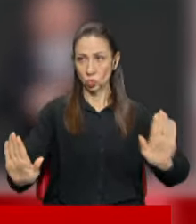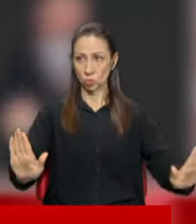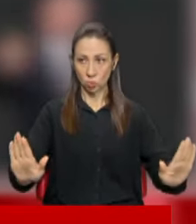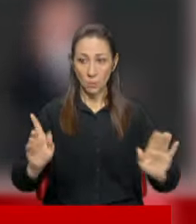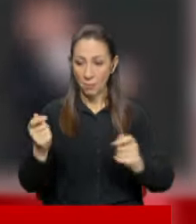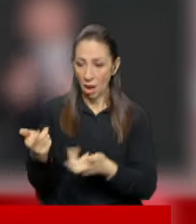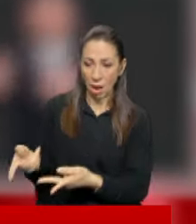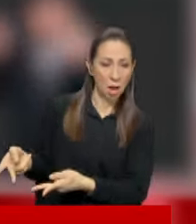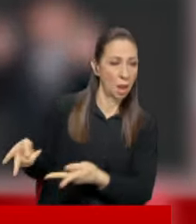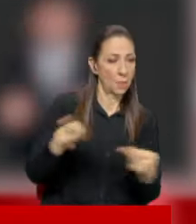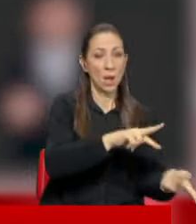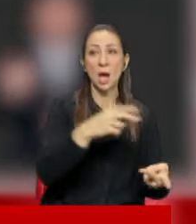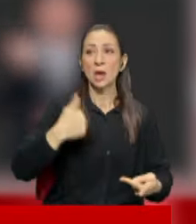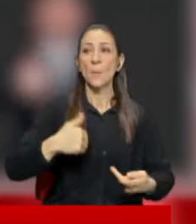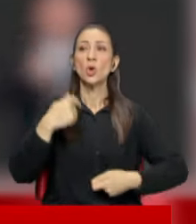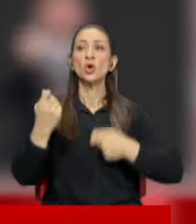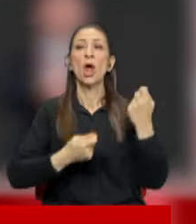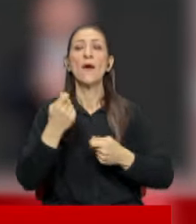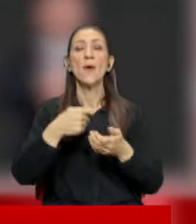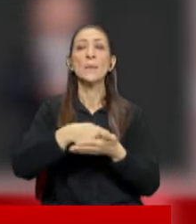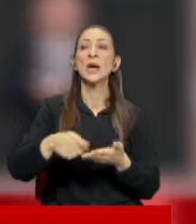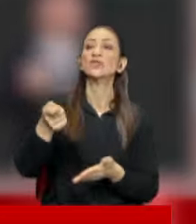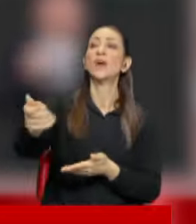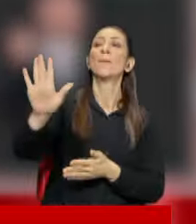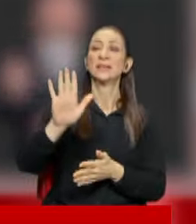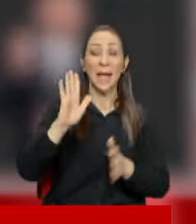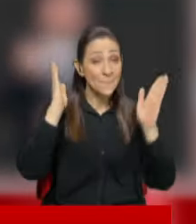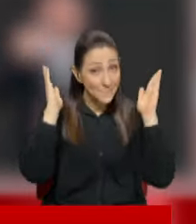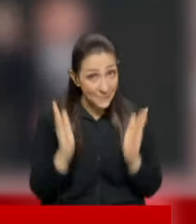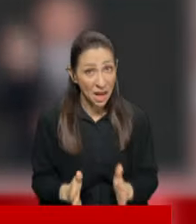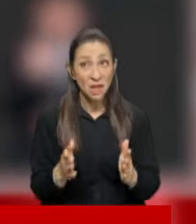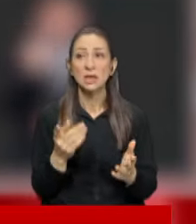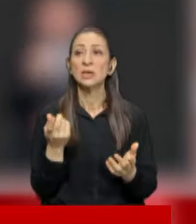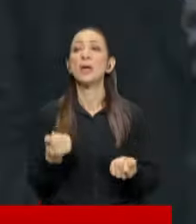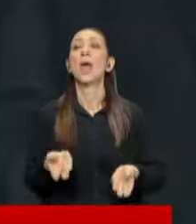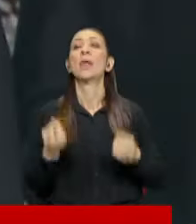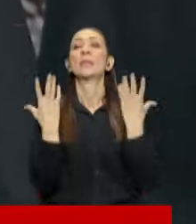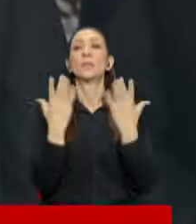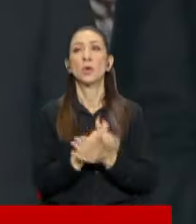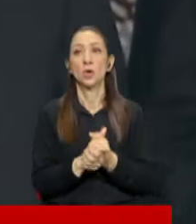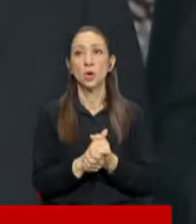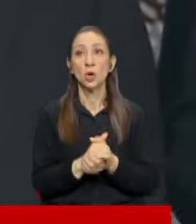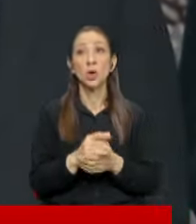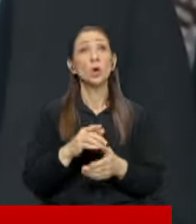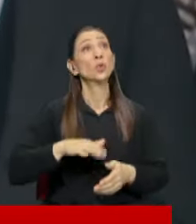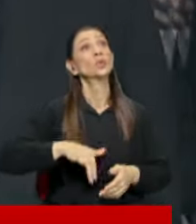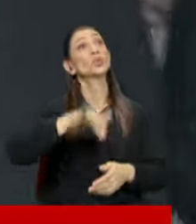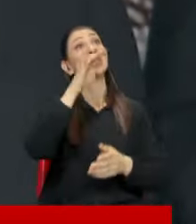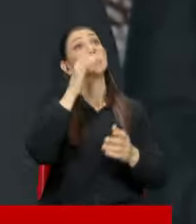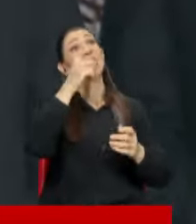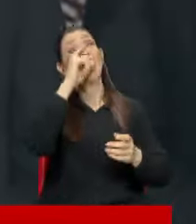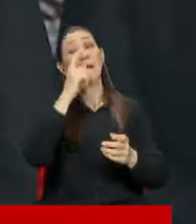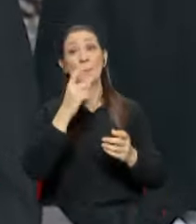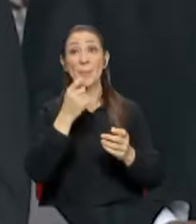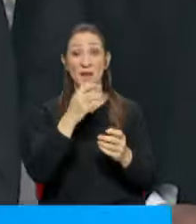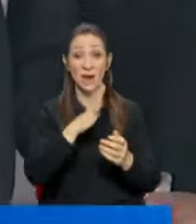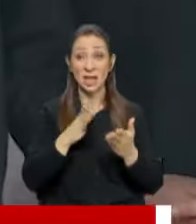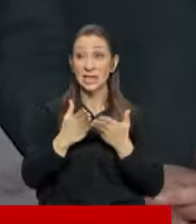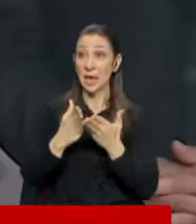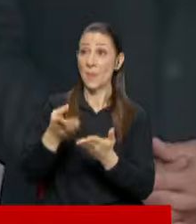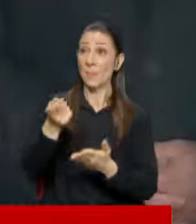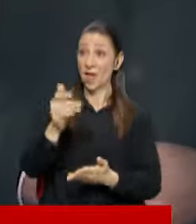buraya aktarsak, kamu görevlilerine maaş vermesek bile karşılayamıyoruz. Uçan saraya para var, yüzen saraya